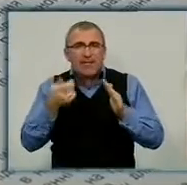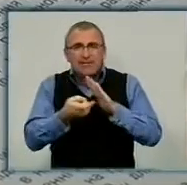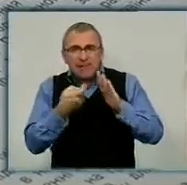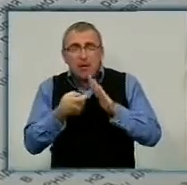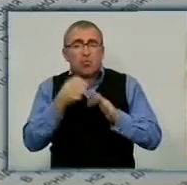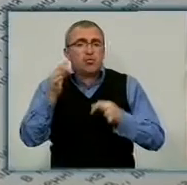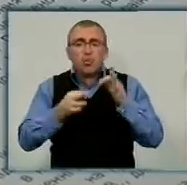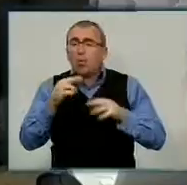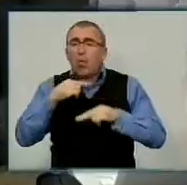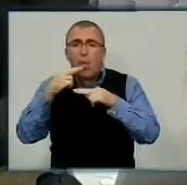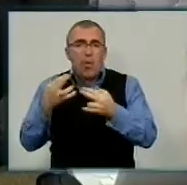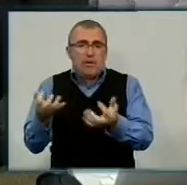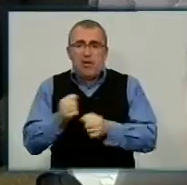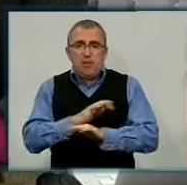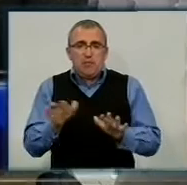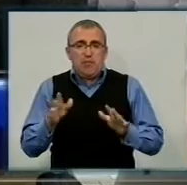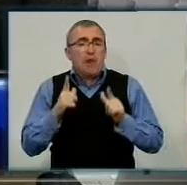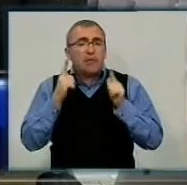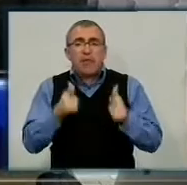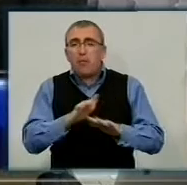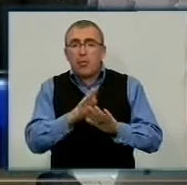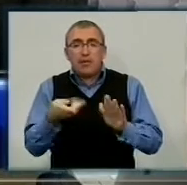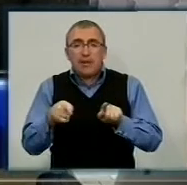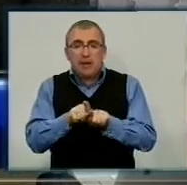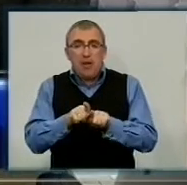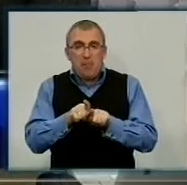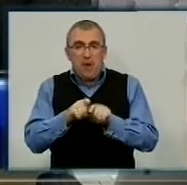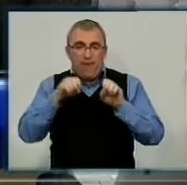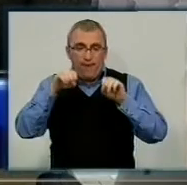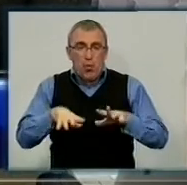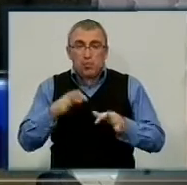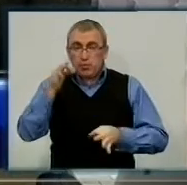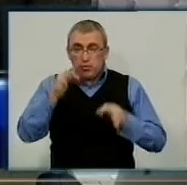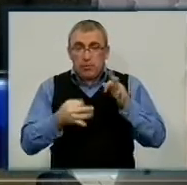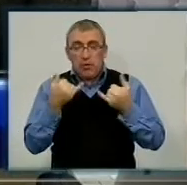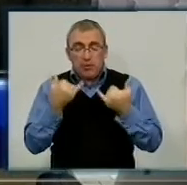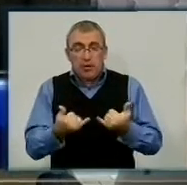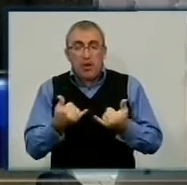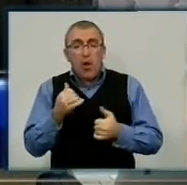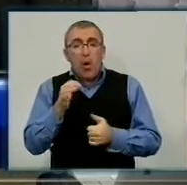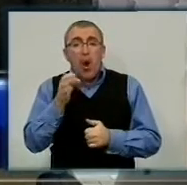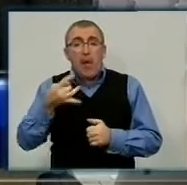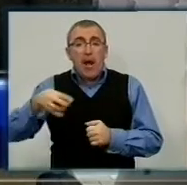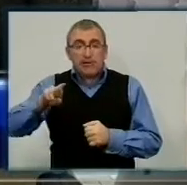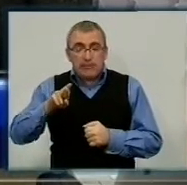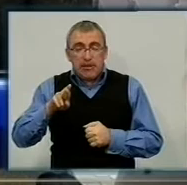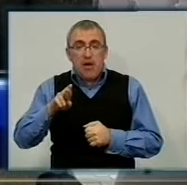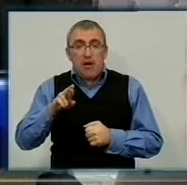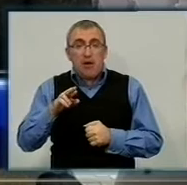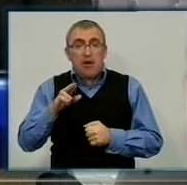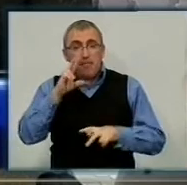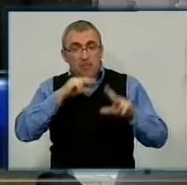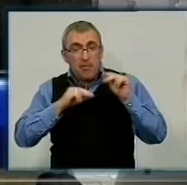до уваги не взяв Не погоджуючись з таким вироком суду на даний час подана апеляція маємо надію на те що